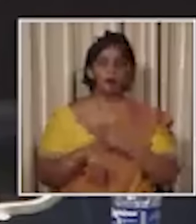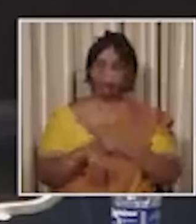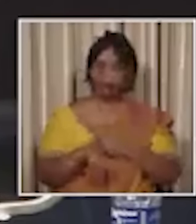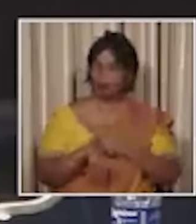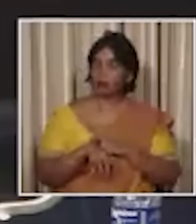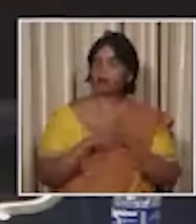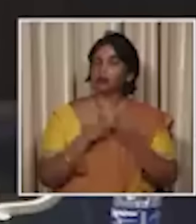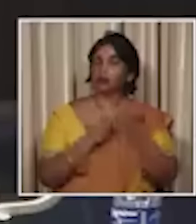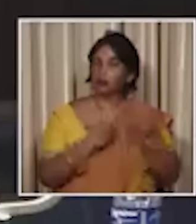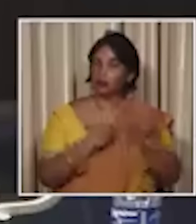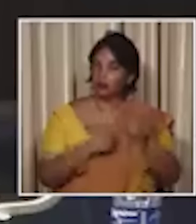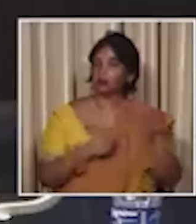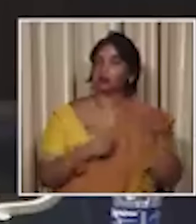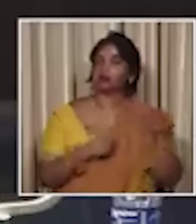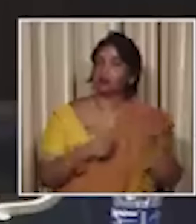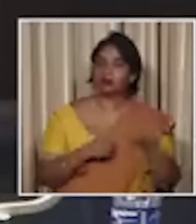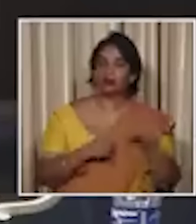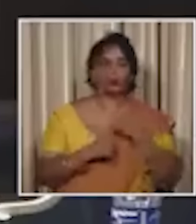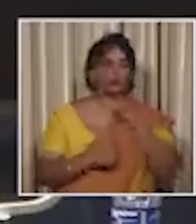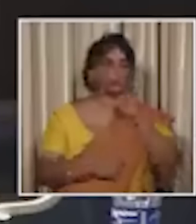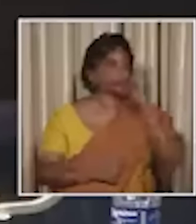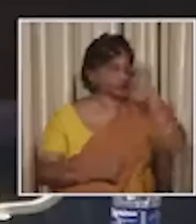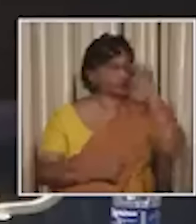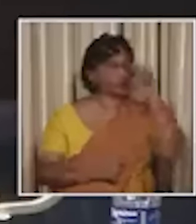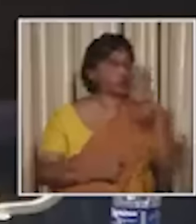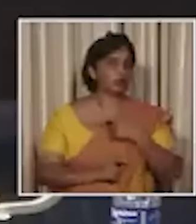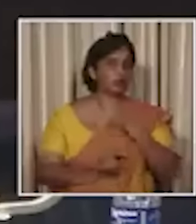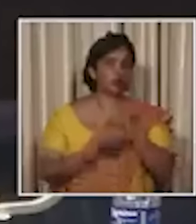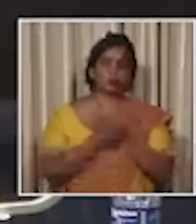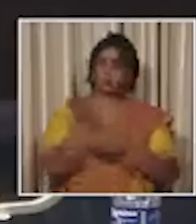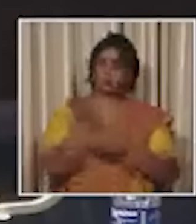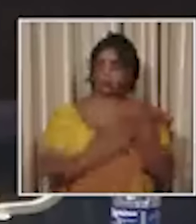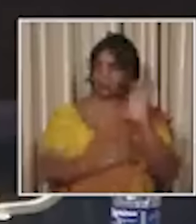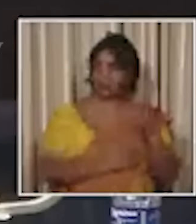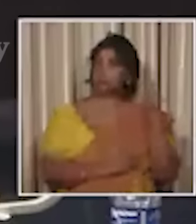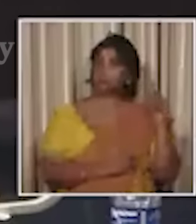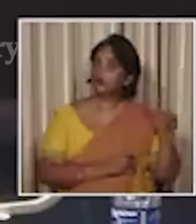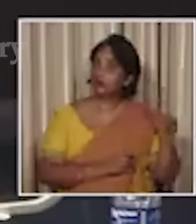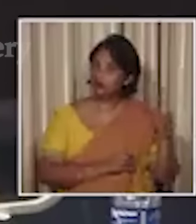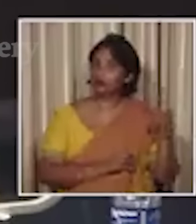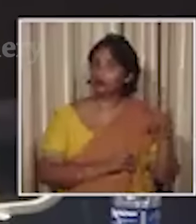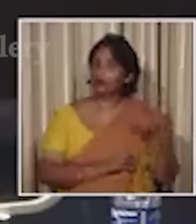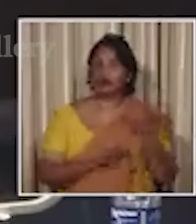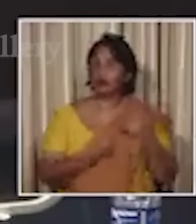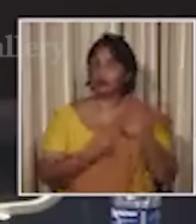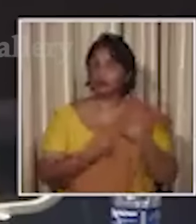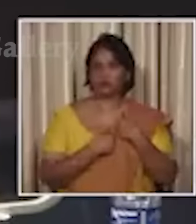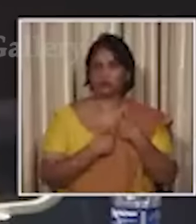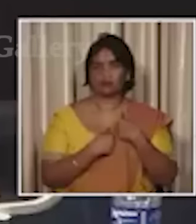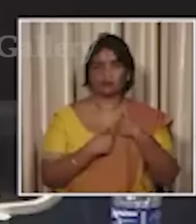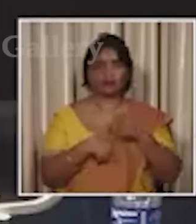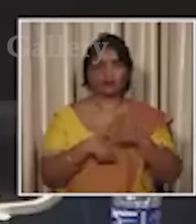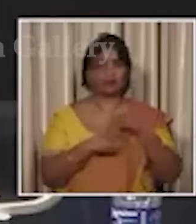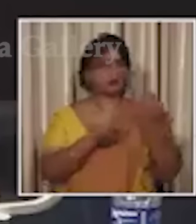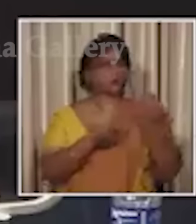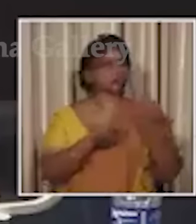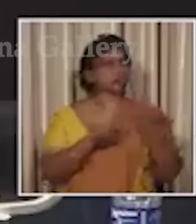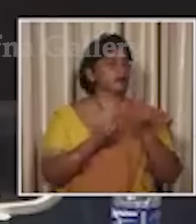இந்த நாட்டினுடைய சட்டத்தை உருவாக்குகின்ற உயர் சபையினுடைய தலைவராக இருக்கிற சபாநாயகரே ஒரு இன